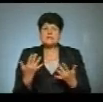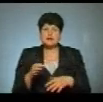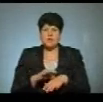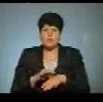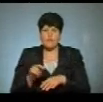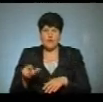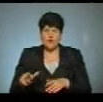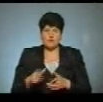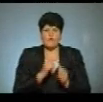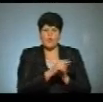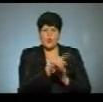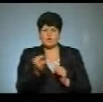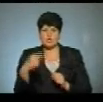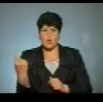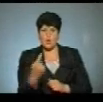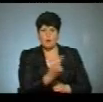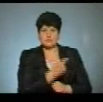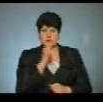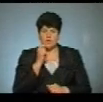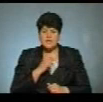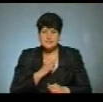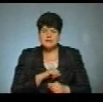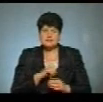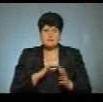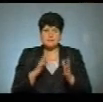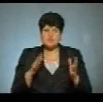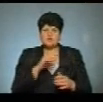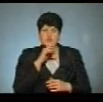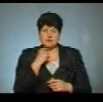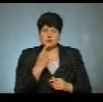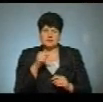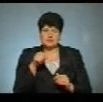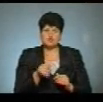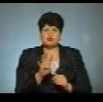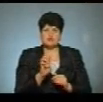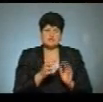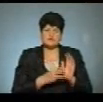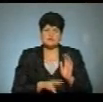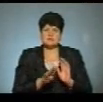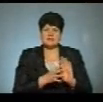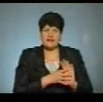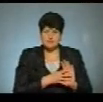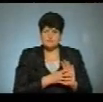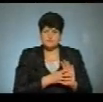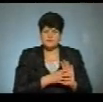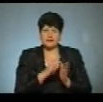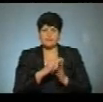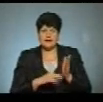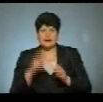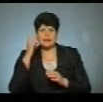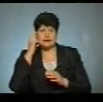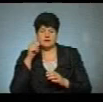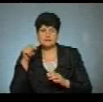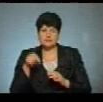на коронавірус є в кожній області України. Найбільше у Чернівецькій області – 1489. Далі йде місто